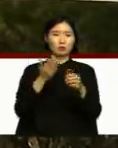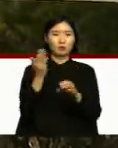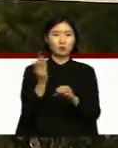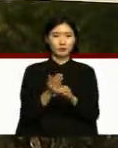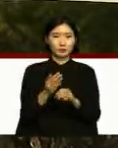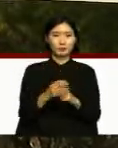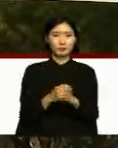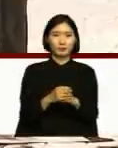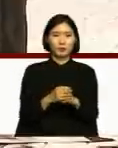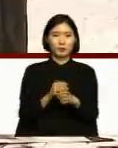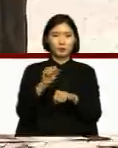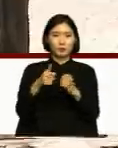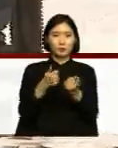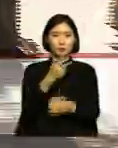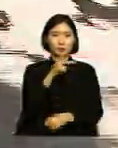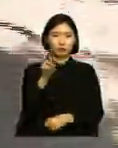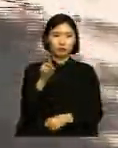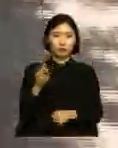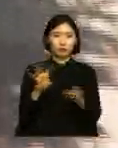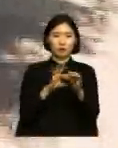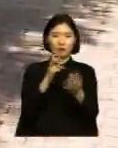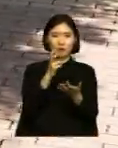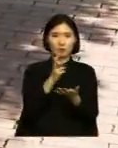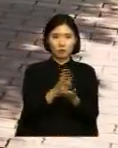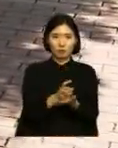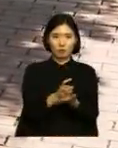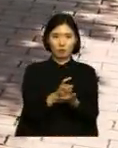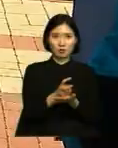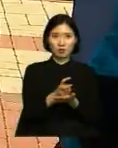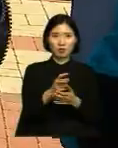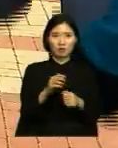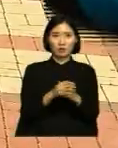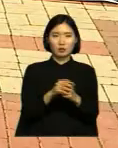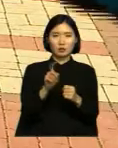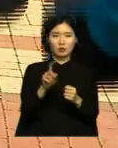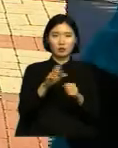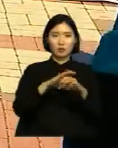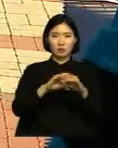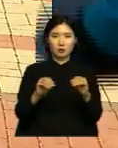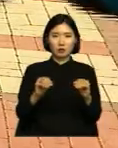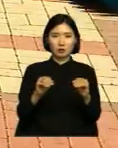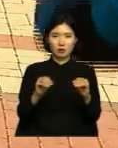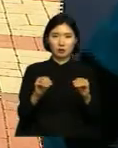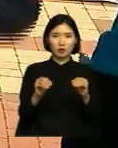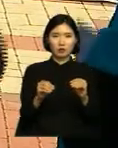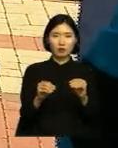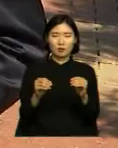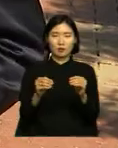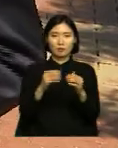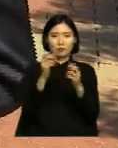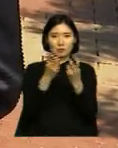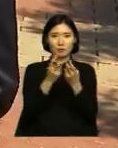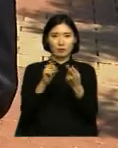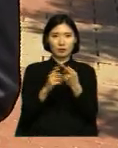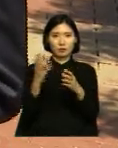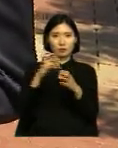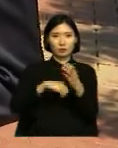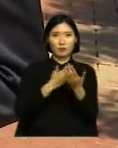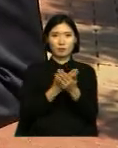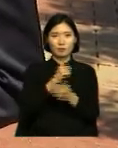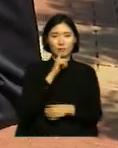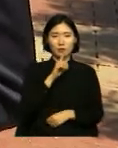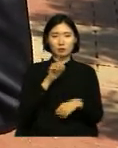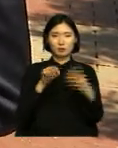있습니다. 가축 분뇨 관리에 관한 조례에 석장리 양계장 문제의 해결 방법을 담아내라는 겁니다. 네, 지난